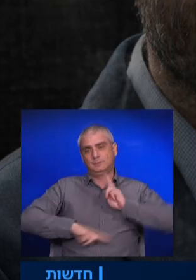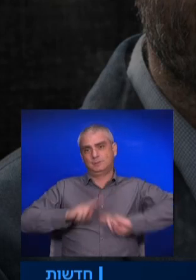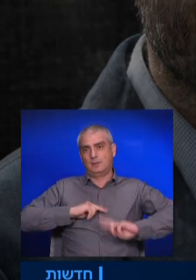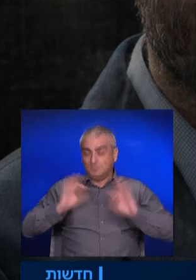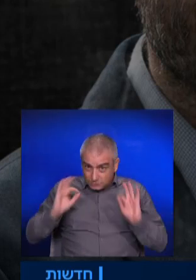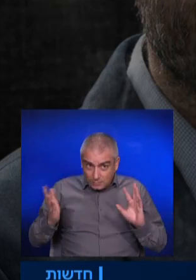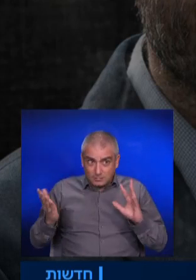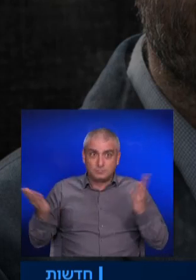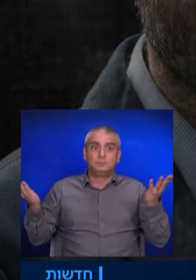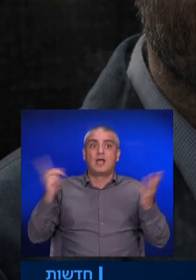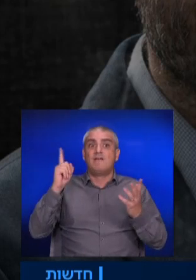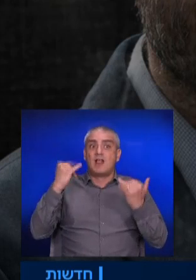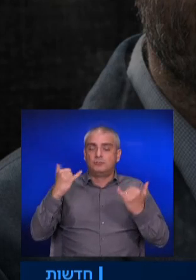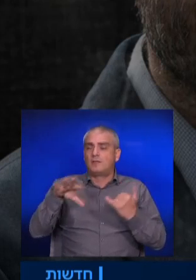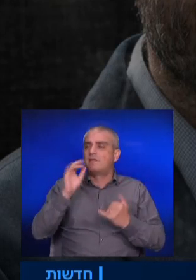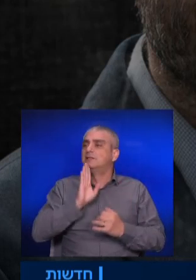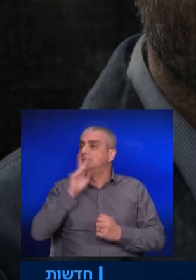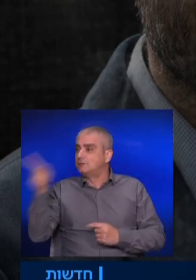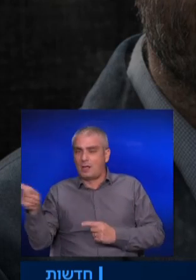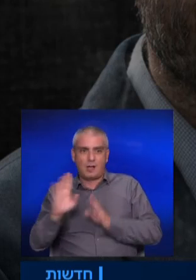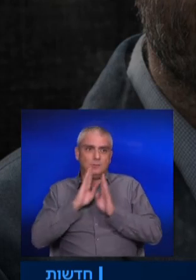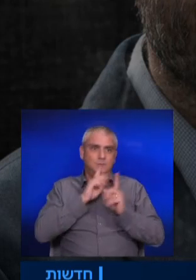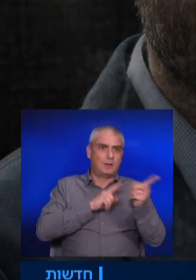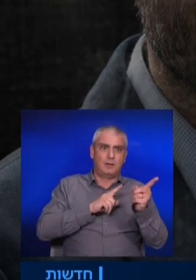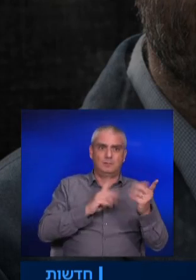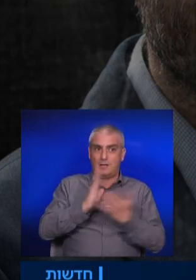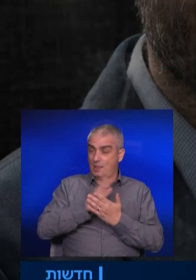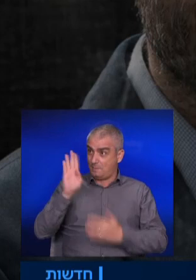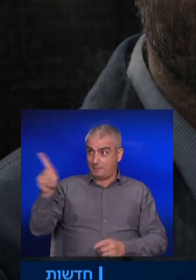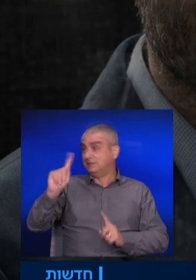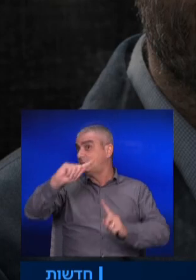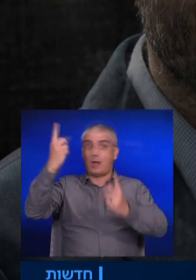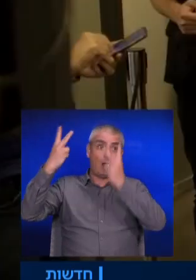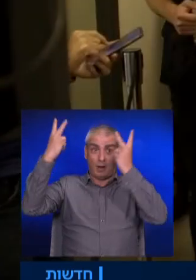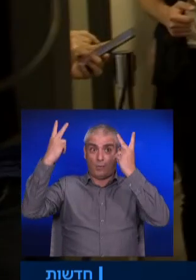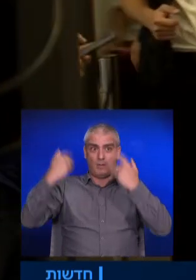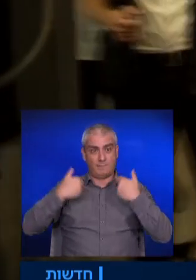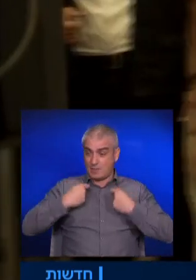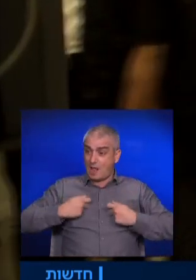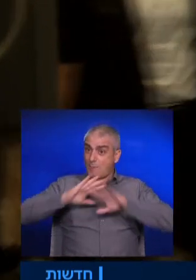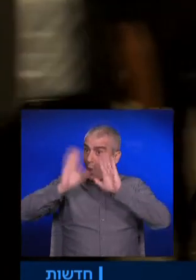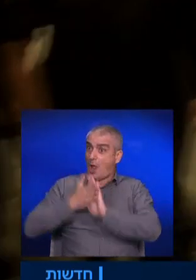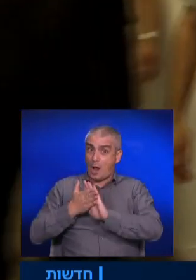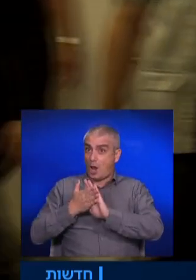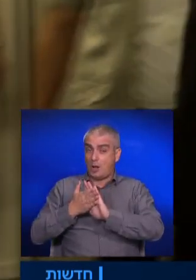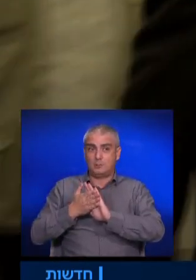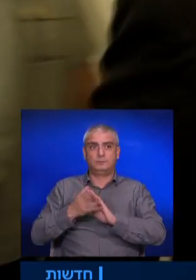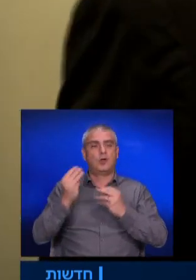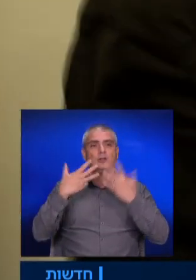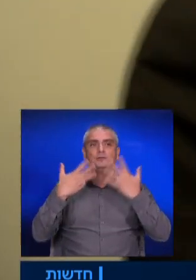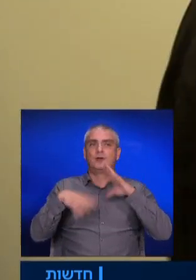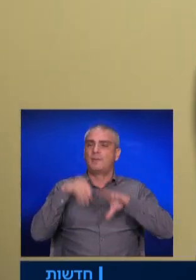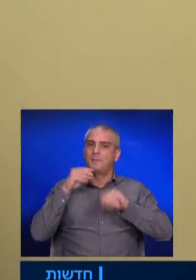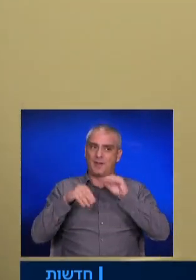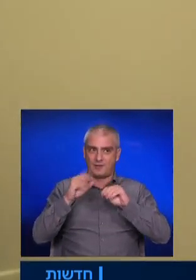אבל עכשיו תבחר בין צבא לצבא, אתה יכול, החלטת שנתניהו זה האירוע ואני אמכור הכל? 9 ימים לבחירות, כך נראית